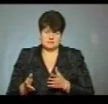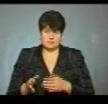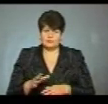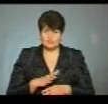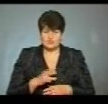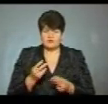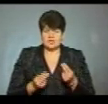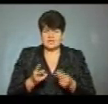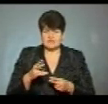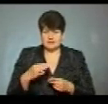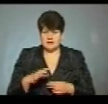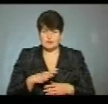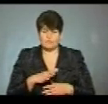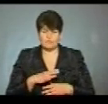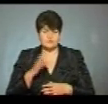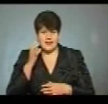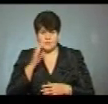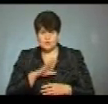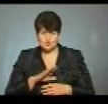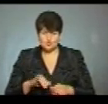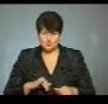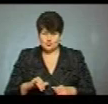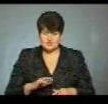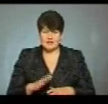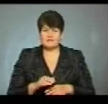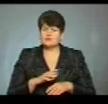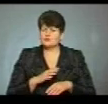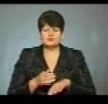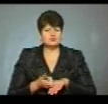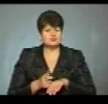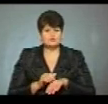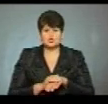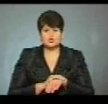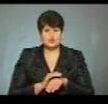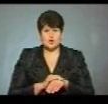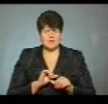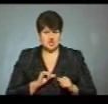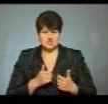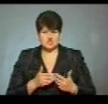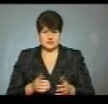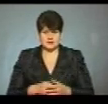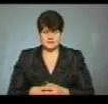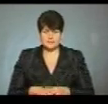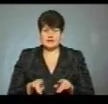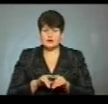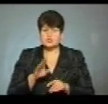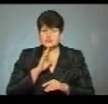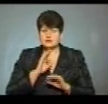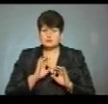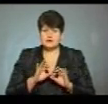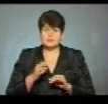якийсь жартівливий, часом був непослушний, але він був добрий, він був дуже добрий і дуже щирий. Також жінка розповіла